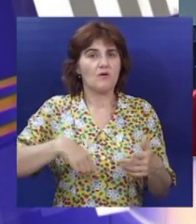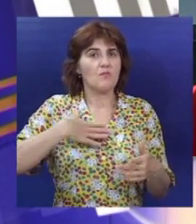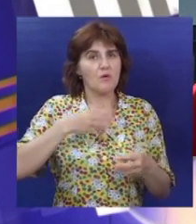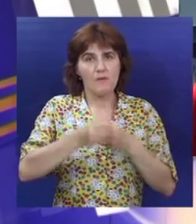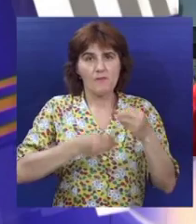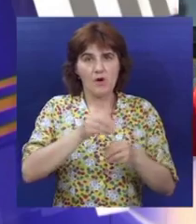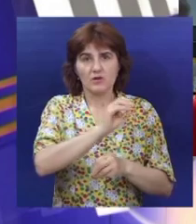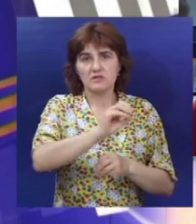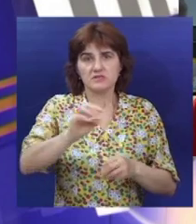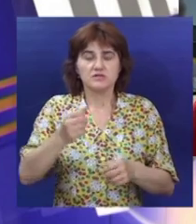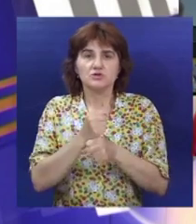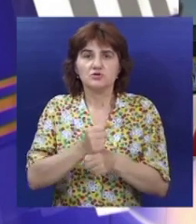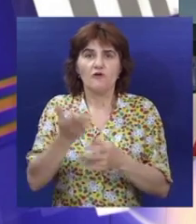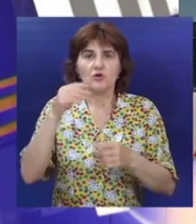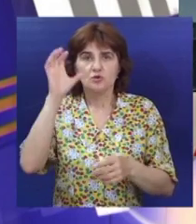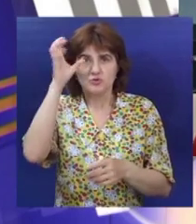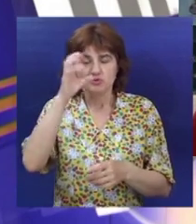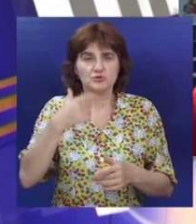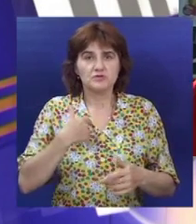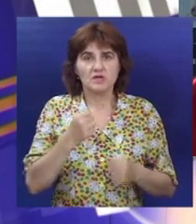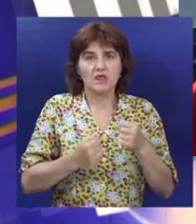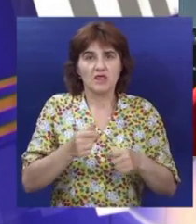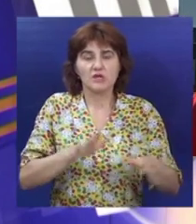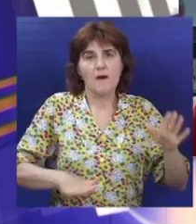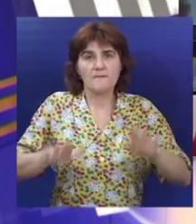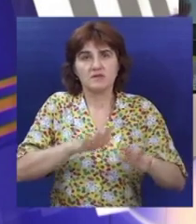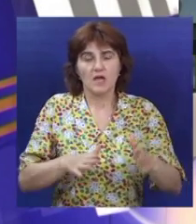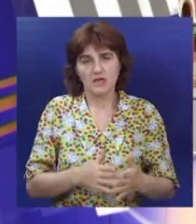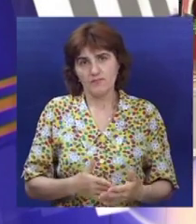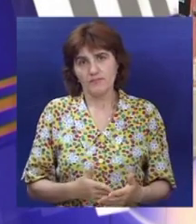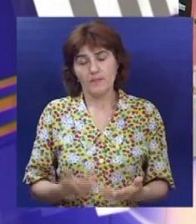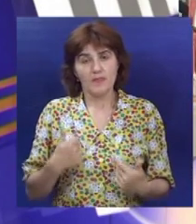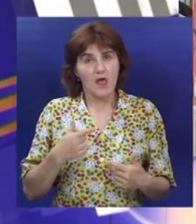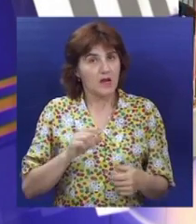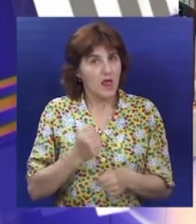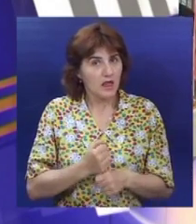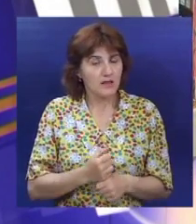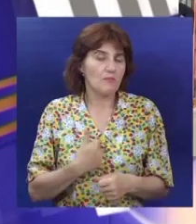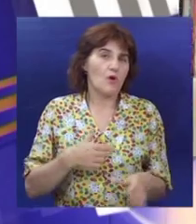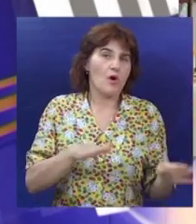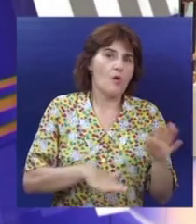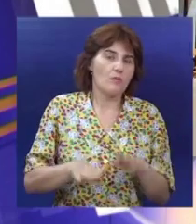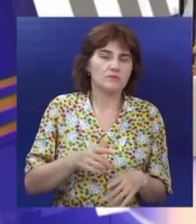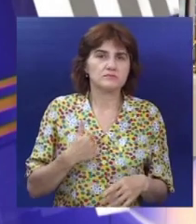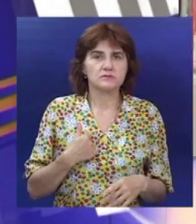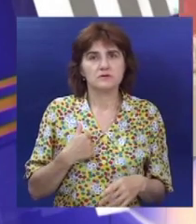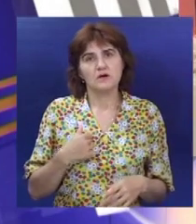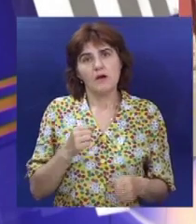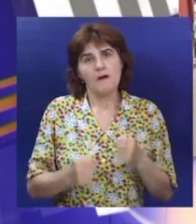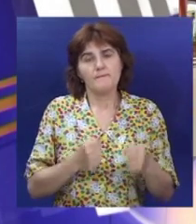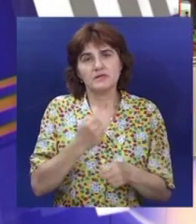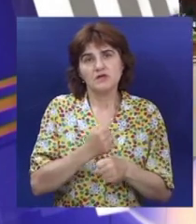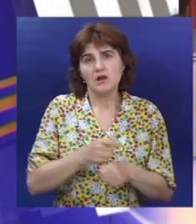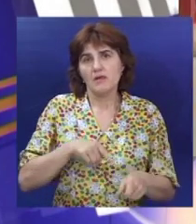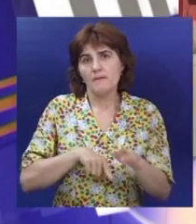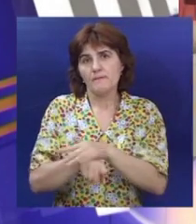vodu. Tako, sklanjamo se sunce, trčimo u bazene kao i svi ljudi. Ako ne radimo da se kupamo? Ne snalazimo se,